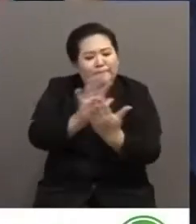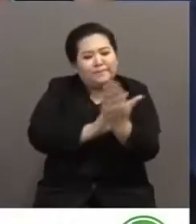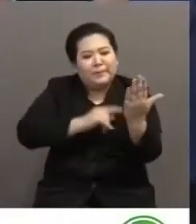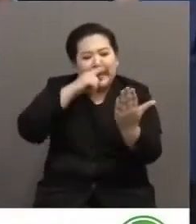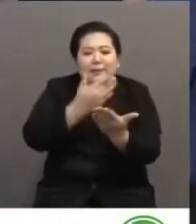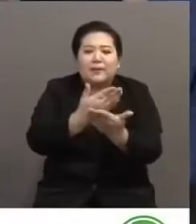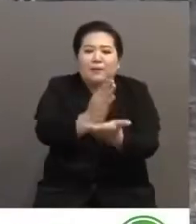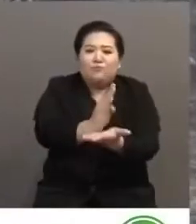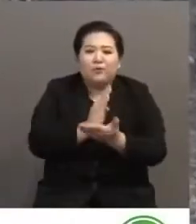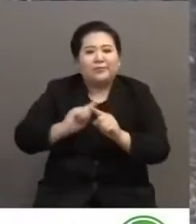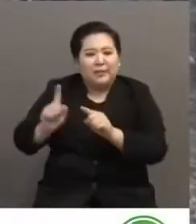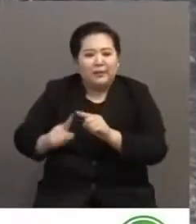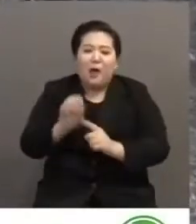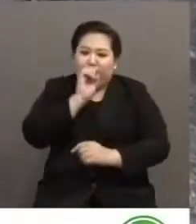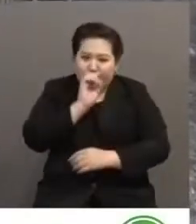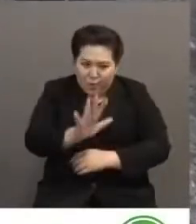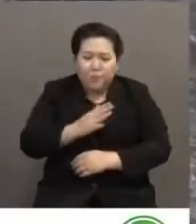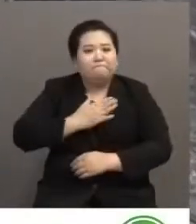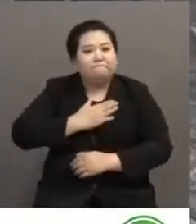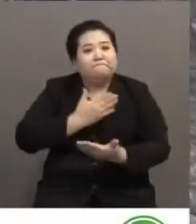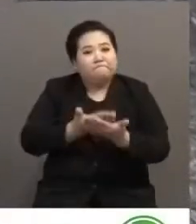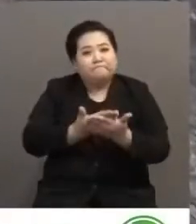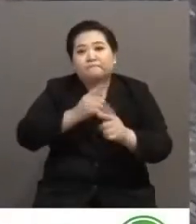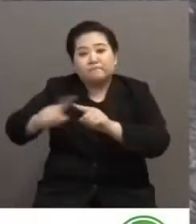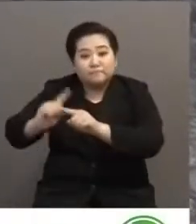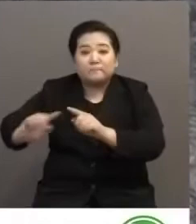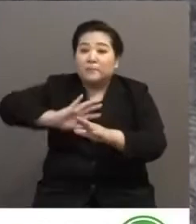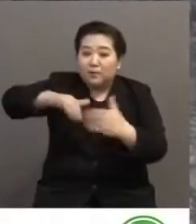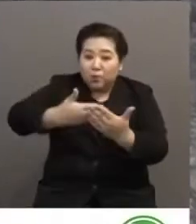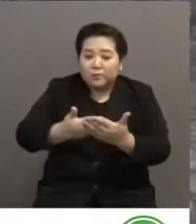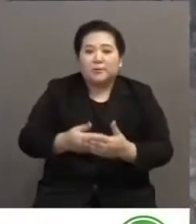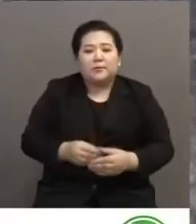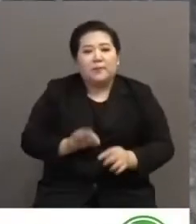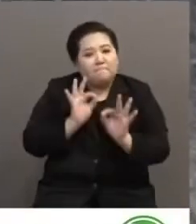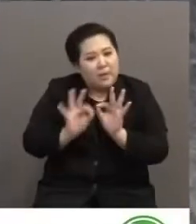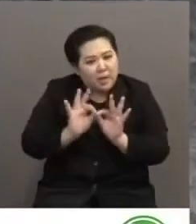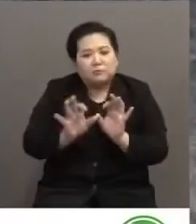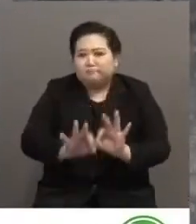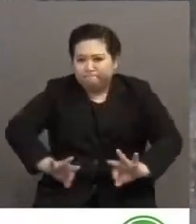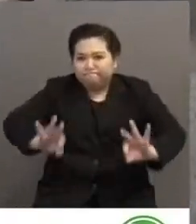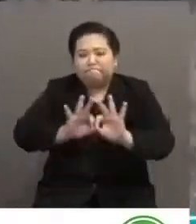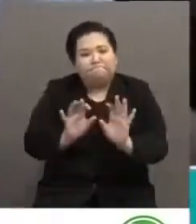งินช่วยเหลือยืนยันตรงนี้เลยนะคะว่าเงินทุกบาททุกสตางค์จะนำไปใช้เฉพาะที่จำเป็นเท่านั้นค่ะ